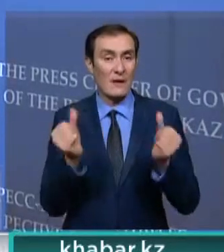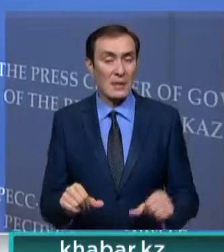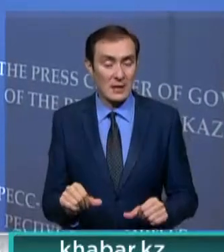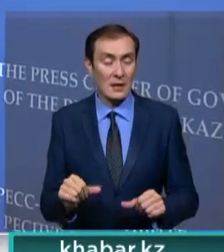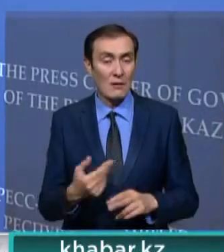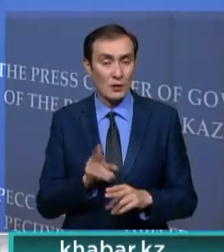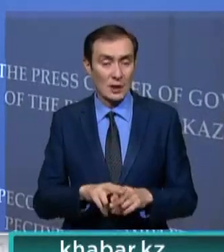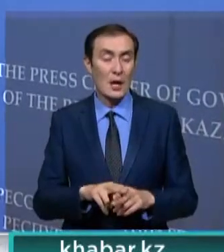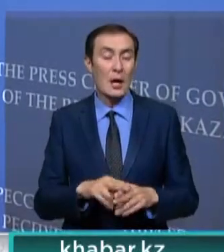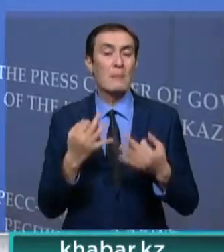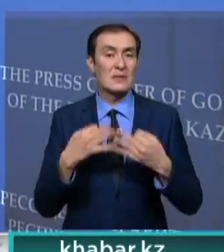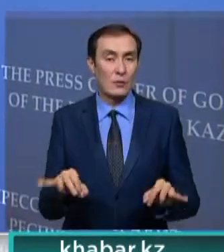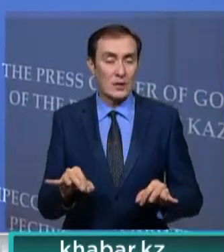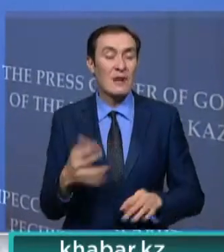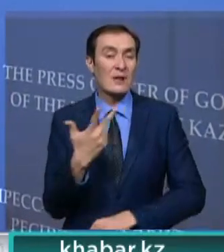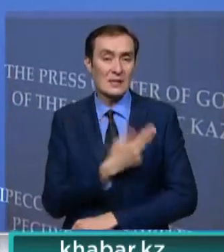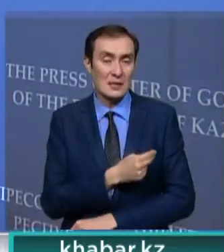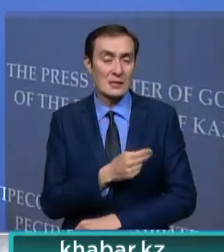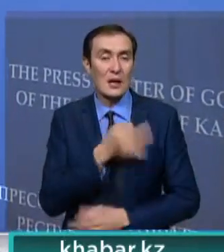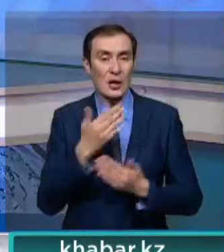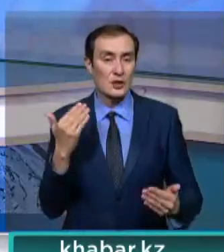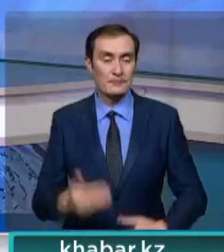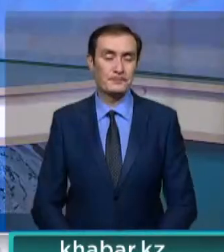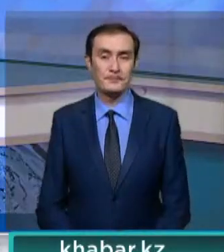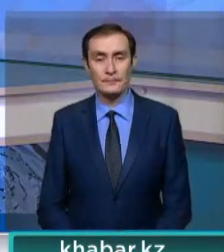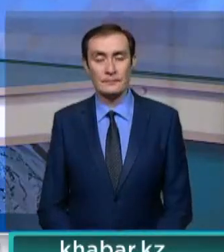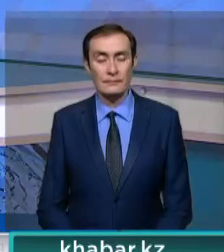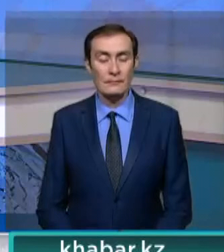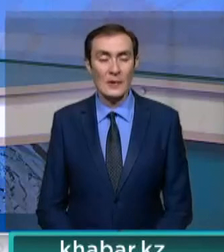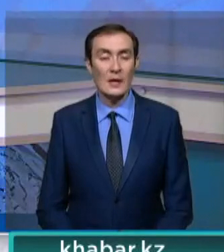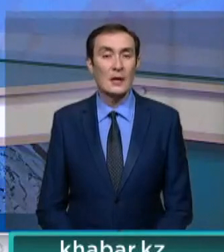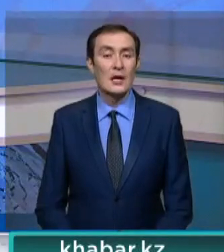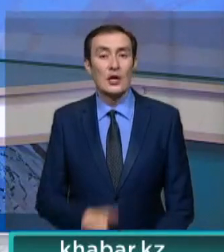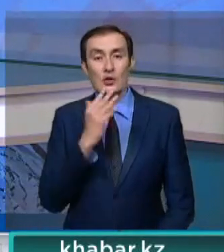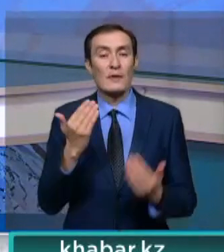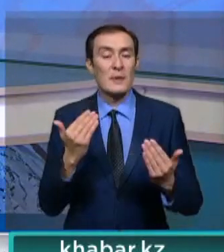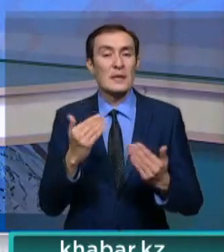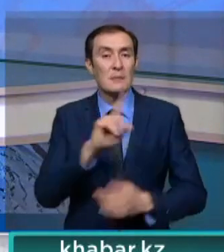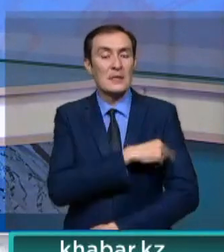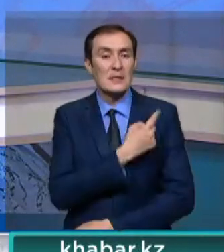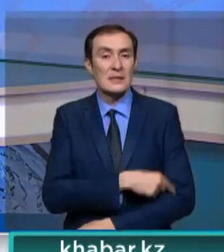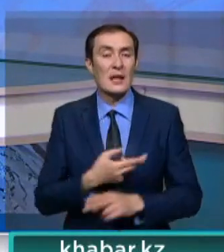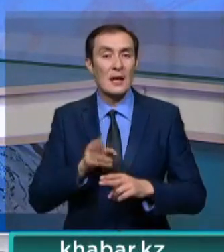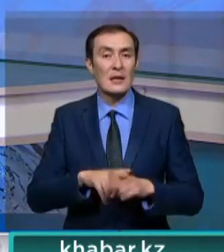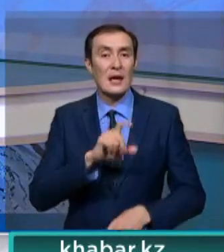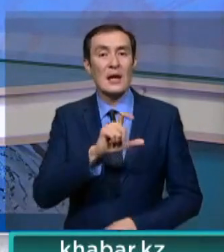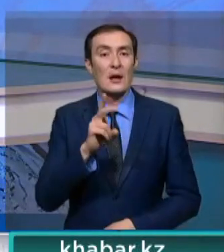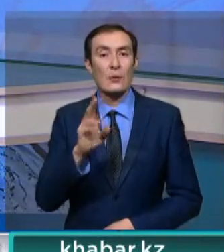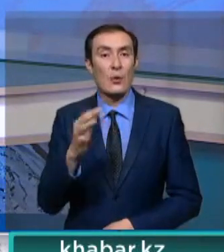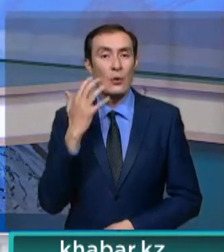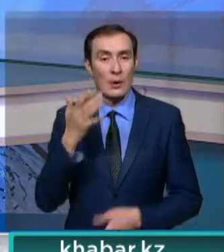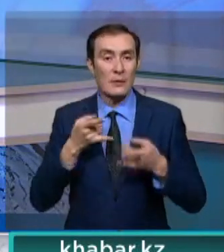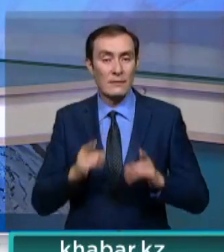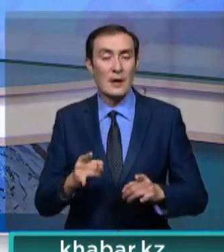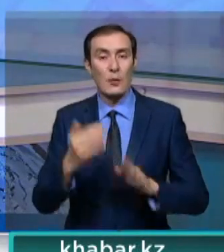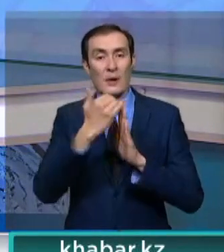5 лет, то тогда это позволит вакцинировать с 5 лет детей. Еще одно достижение современной медицины – экстракорпоральное оплодотворение. Благодаря